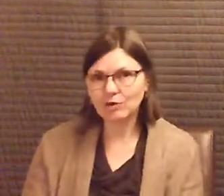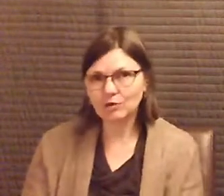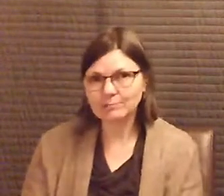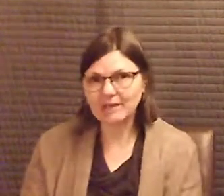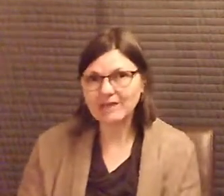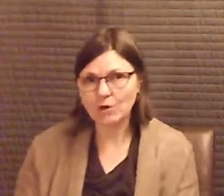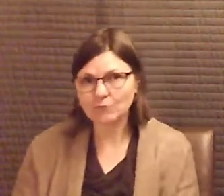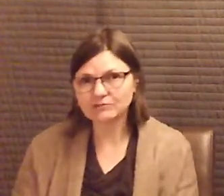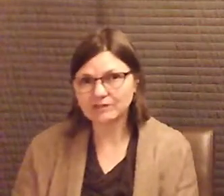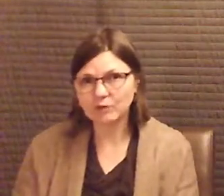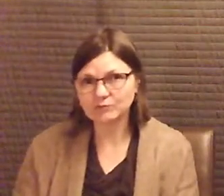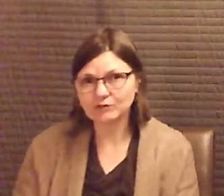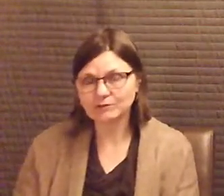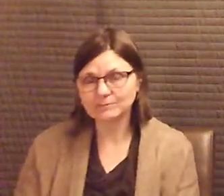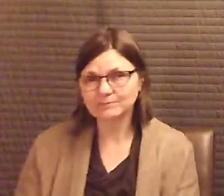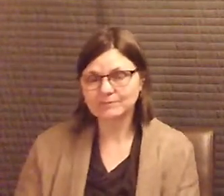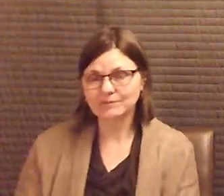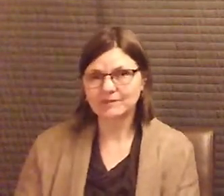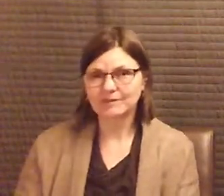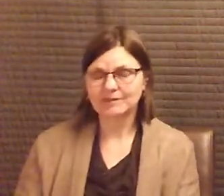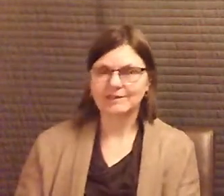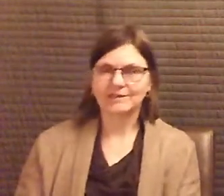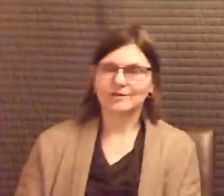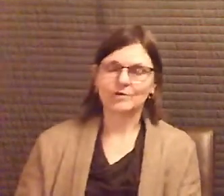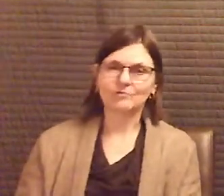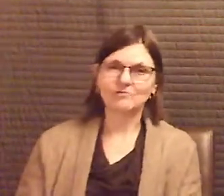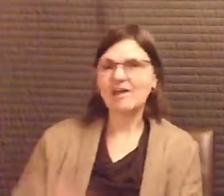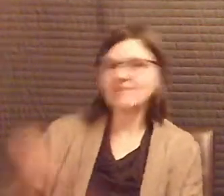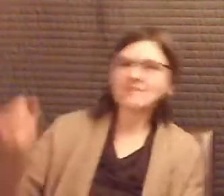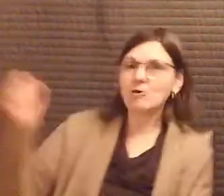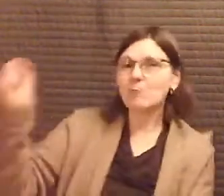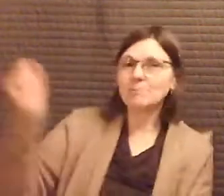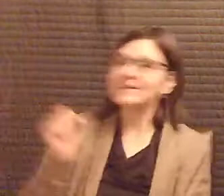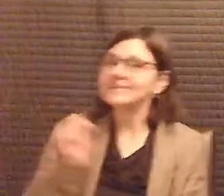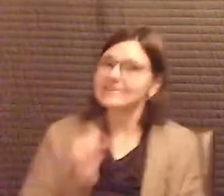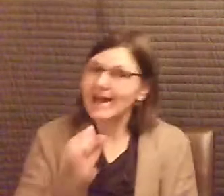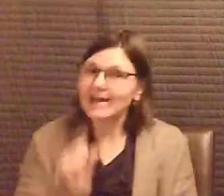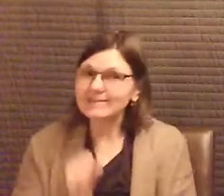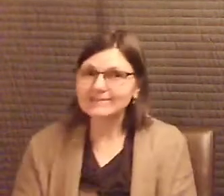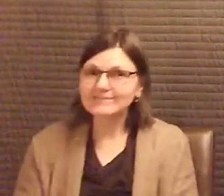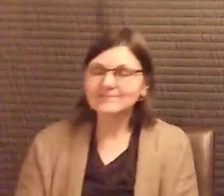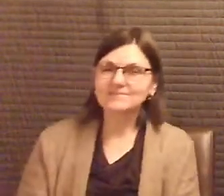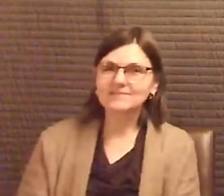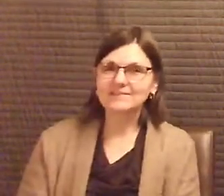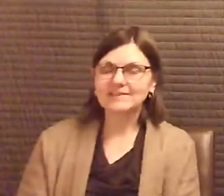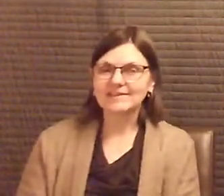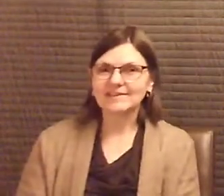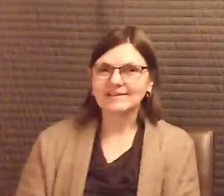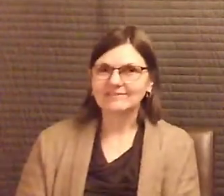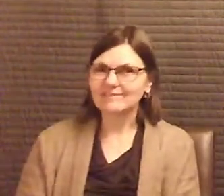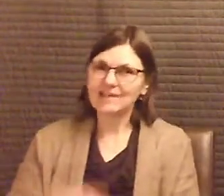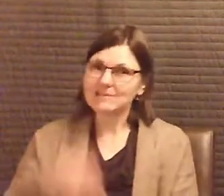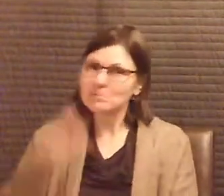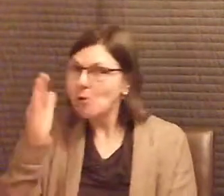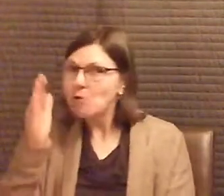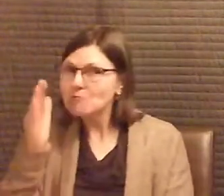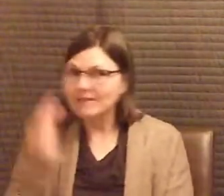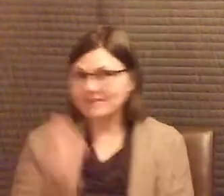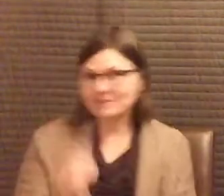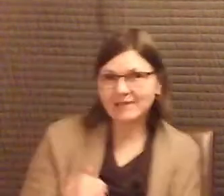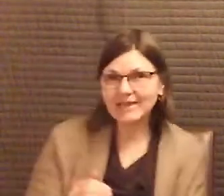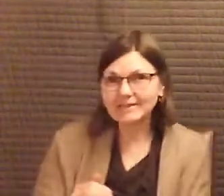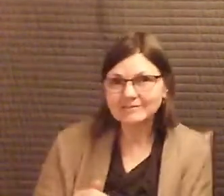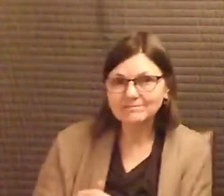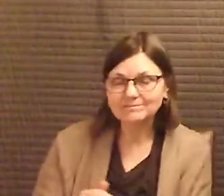horen preken over dat hoofdstuk bepaalt hoe je in de koper niet bestaat maria bovenzijde boven